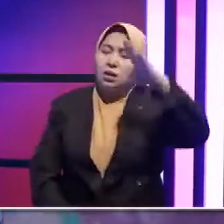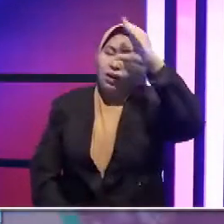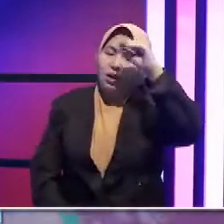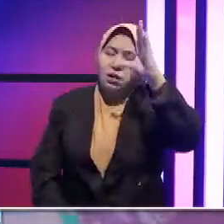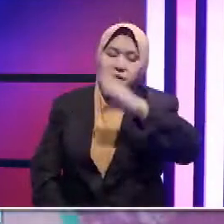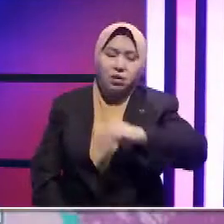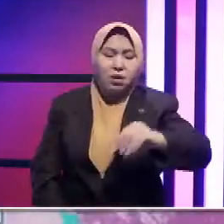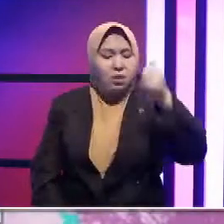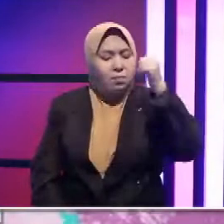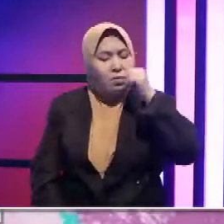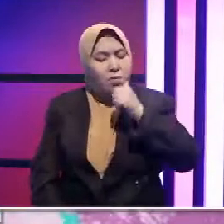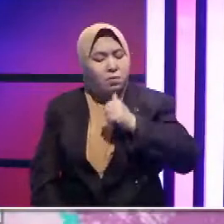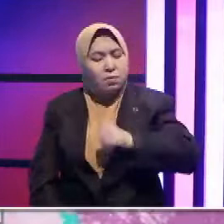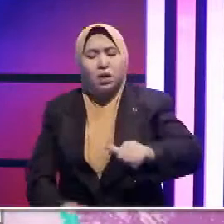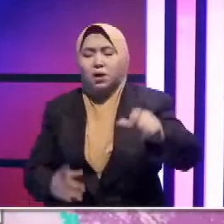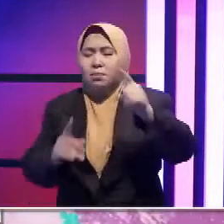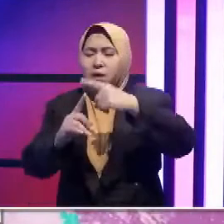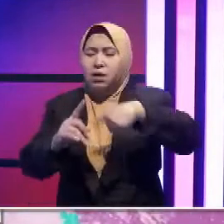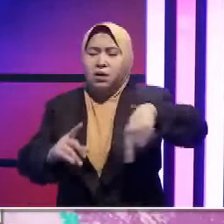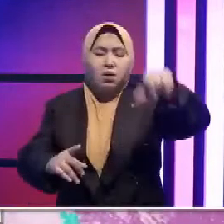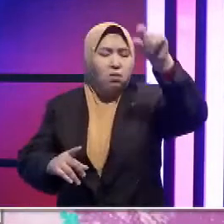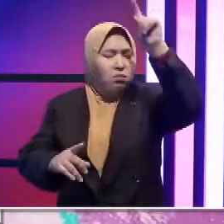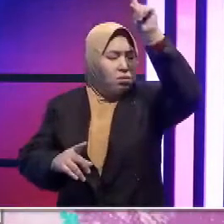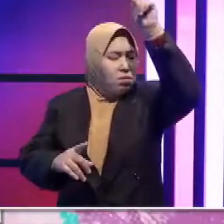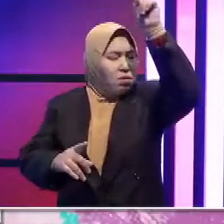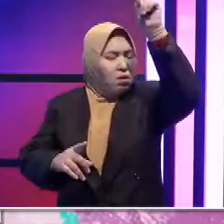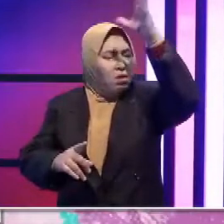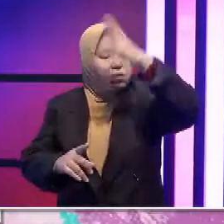قضى الله ورسوله